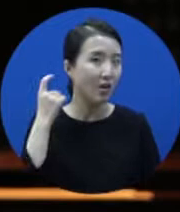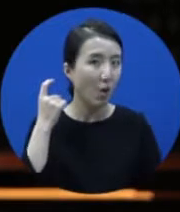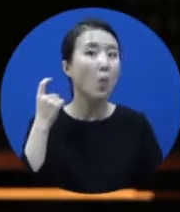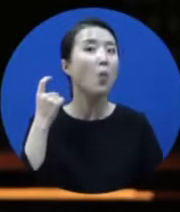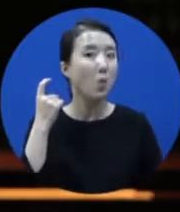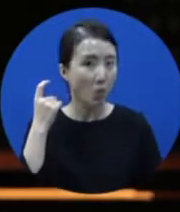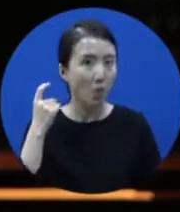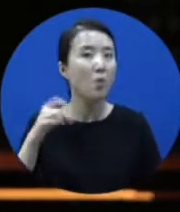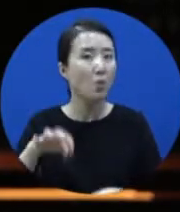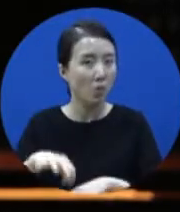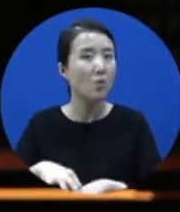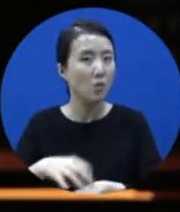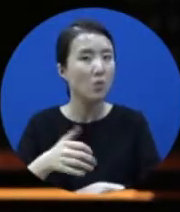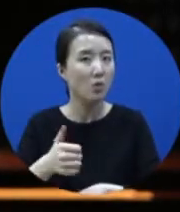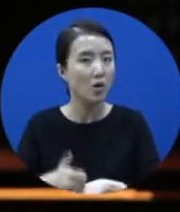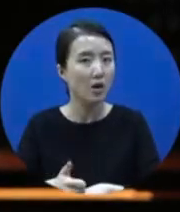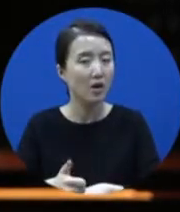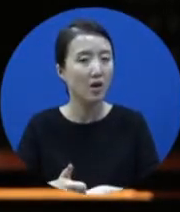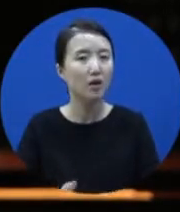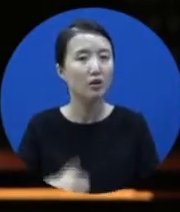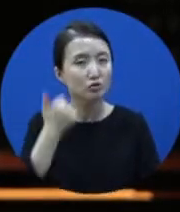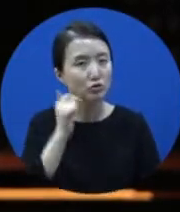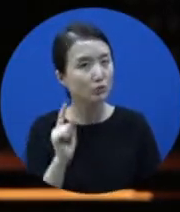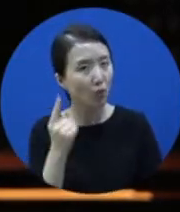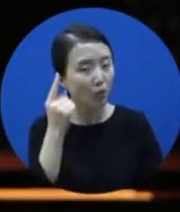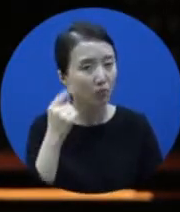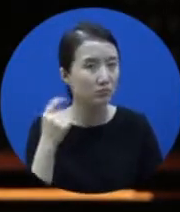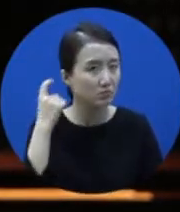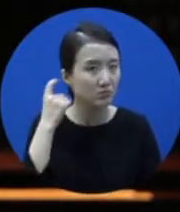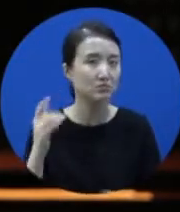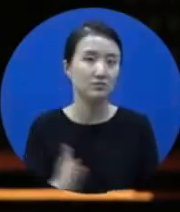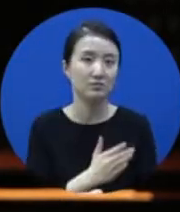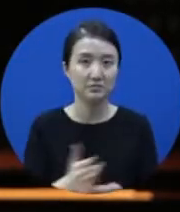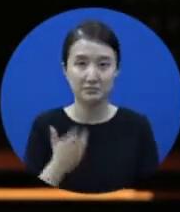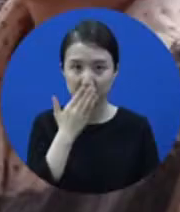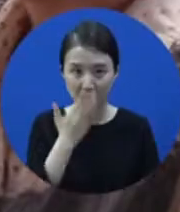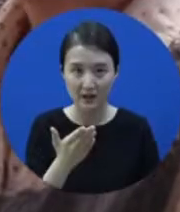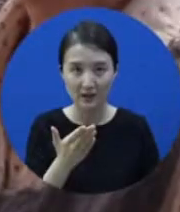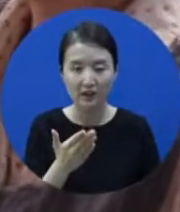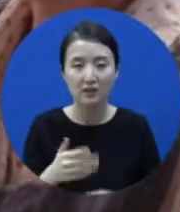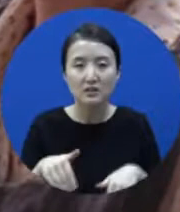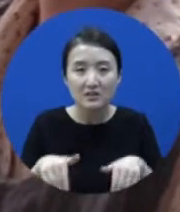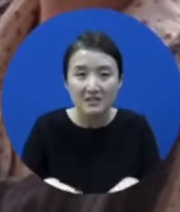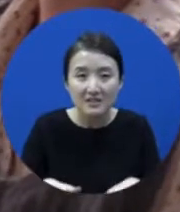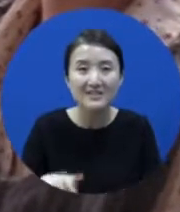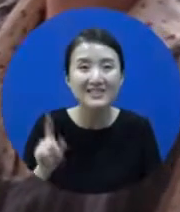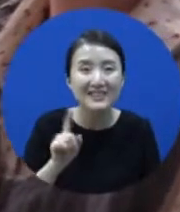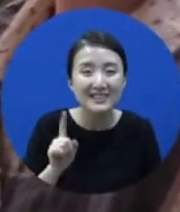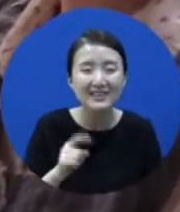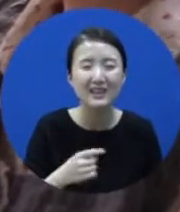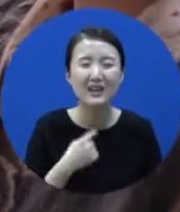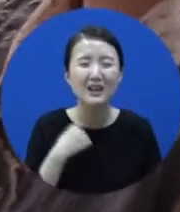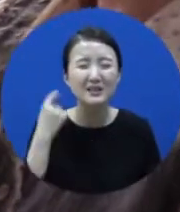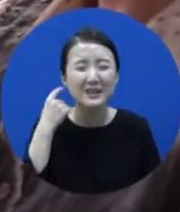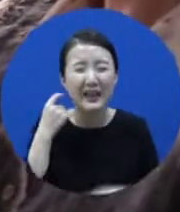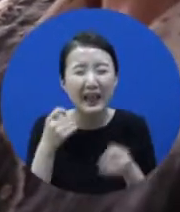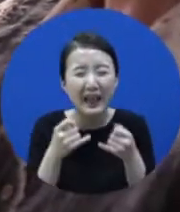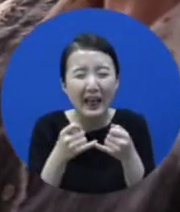왕인가? 대감인가? 뭐 이렇게 합니다. 그러면 내시는 어떻게 하죠? 예, 그렇습니다.